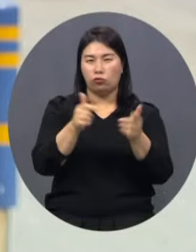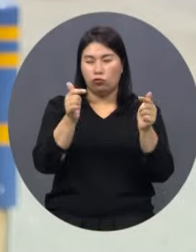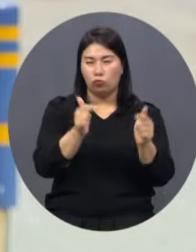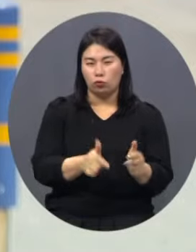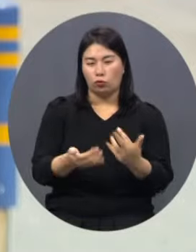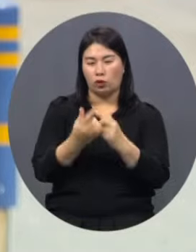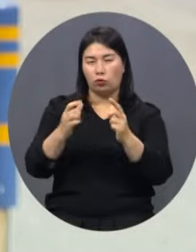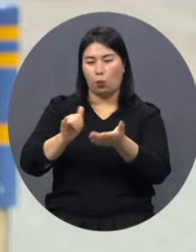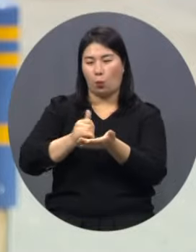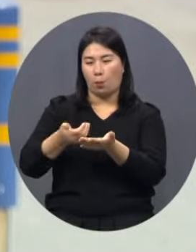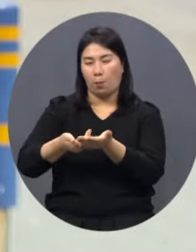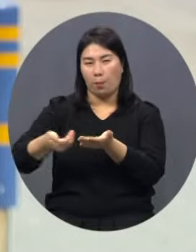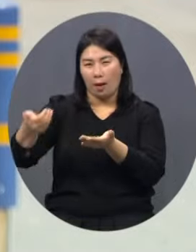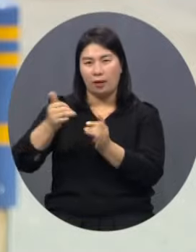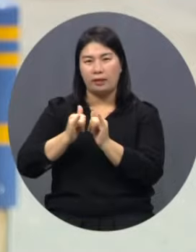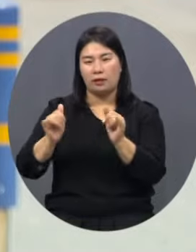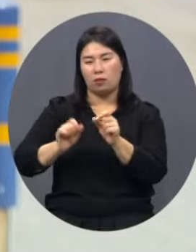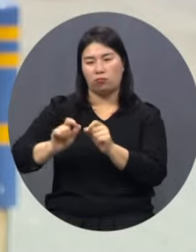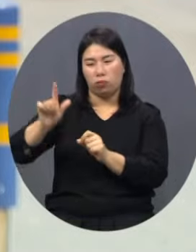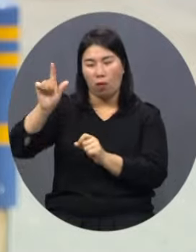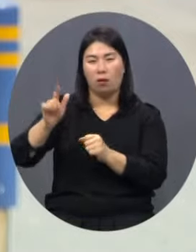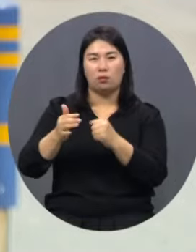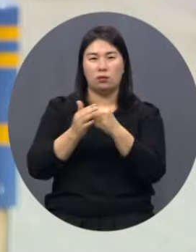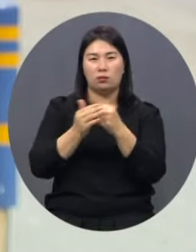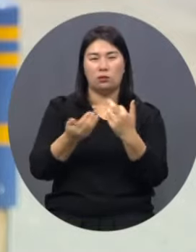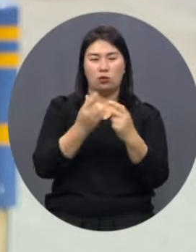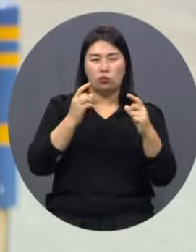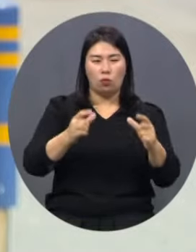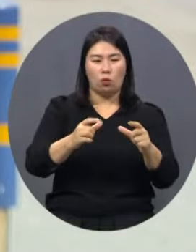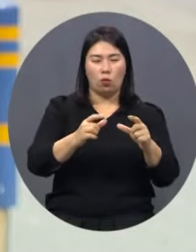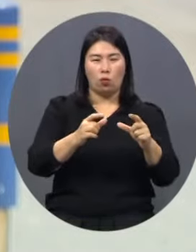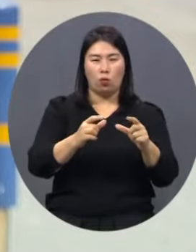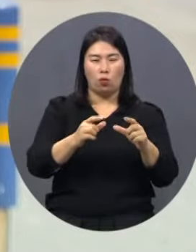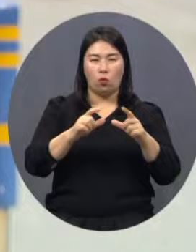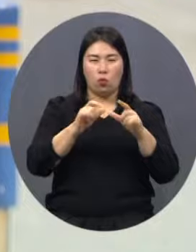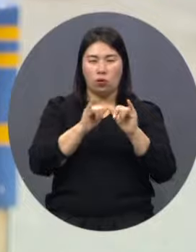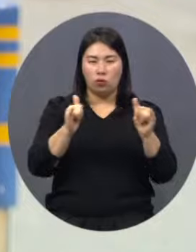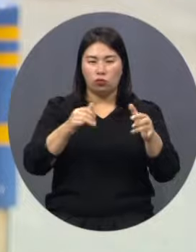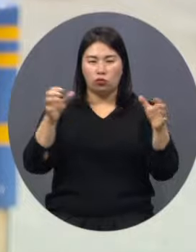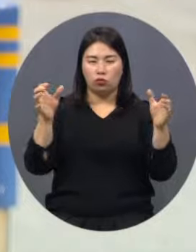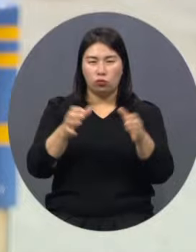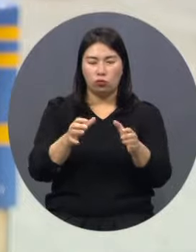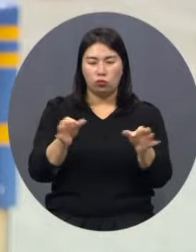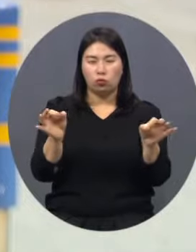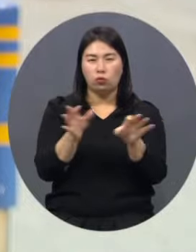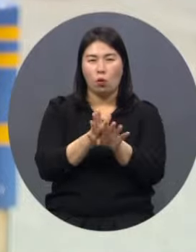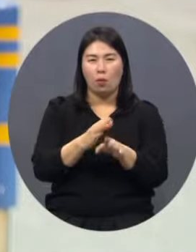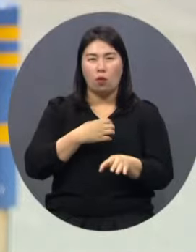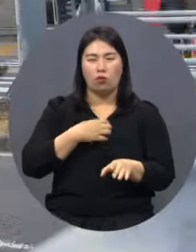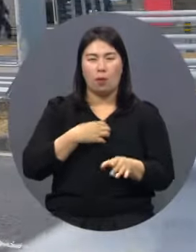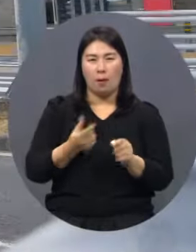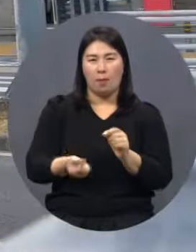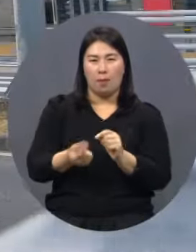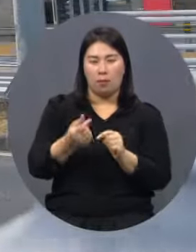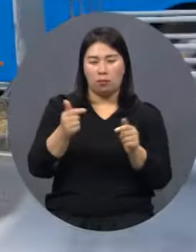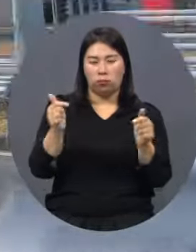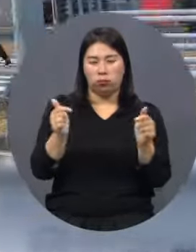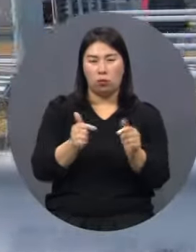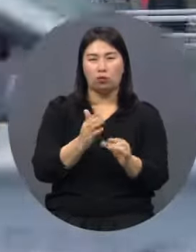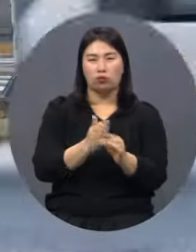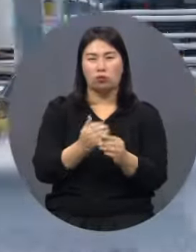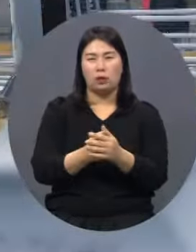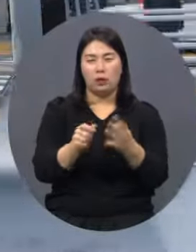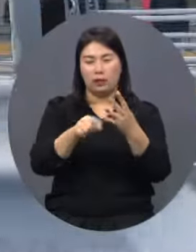지역을 어나가는 사람들이 늘어나면서 제주 지역의 인구 소멸할 시계가 점점 빨라지고 있습니다 드러